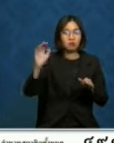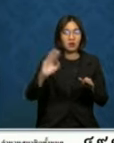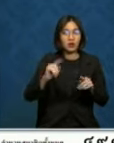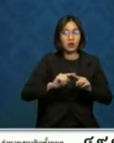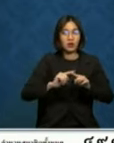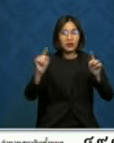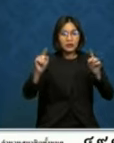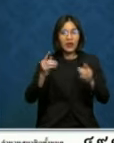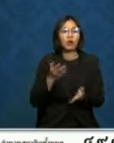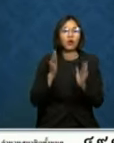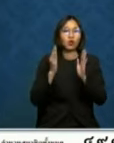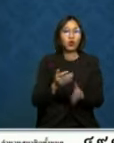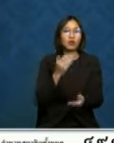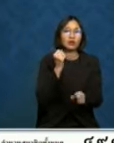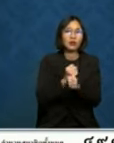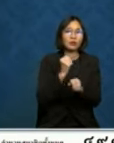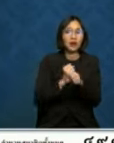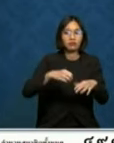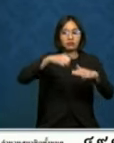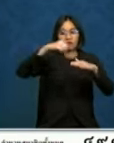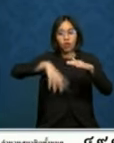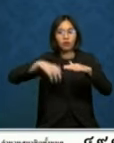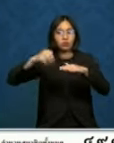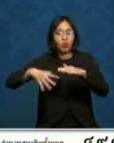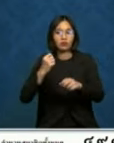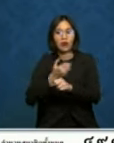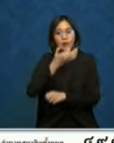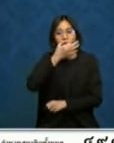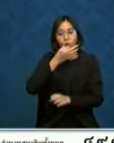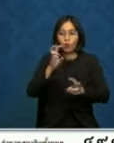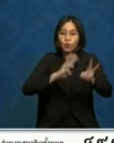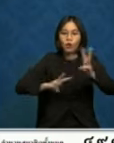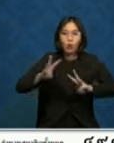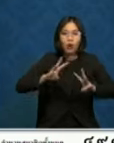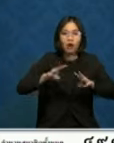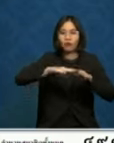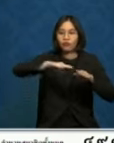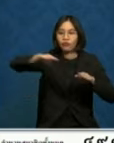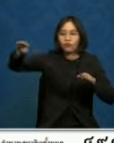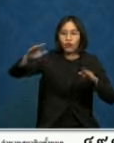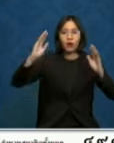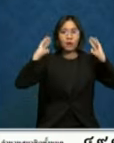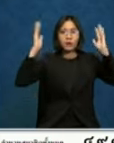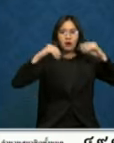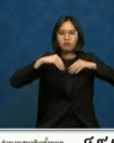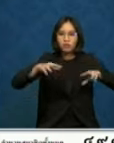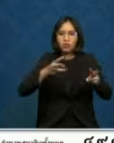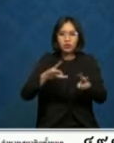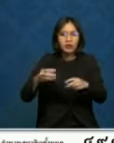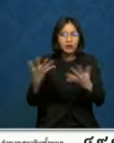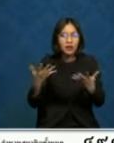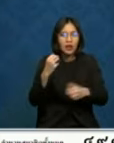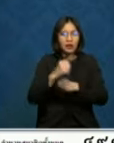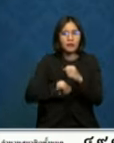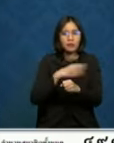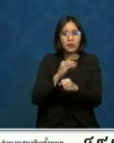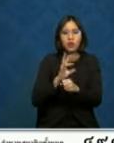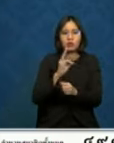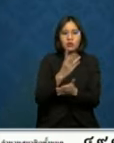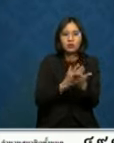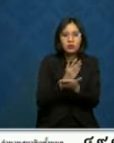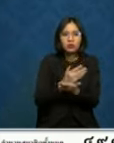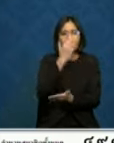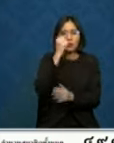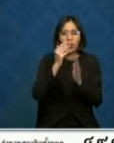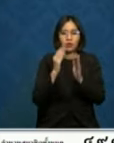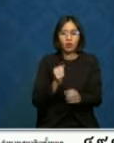เป็นยอดคนตกงานค่ะพุ่งเลยค่ะประชาสัมพันธ์กันแบบใดคะแค่ครึ่งปี67เนี่ยยอด